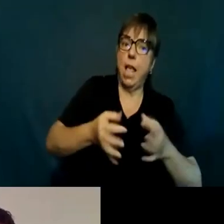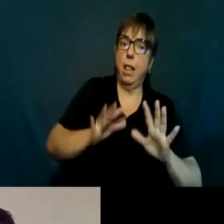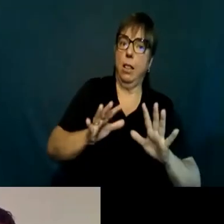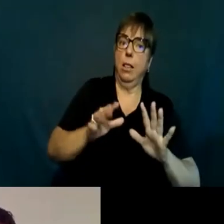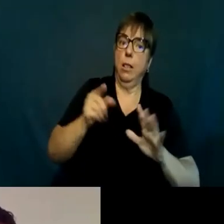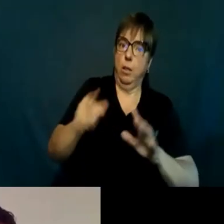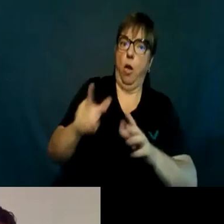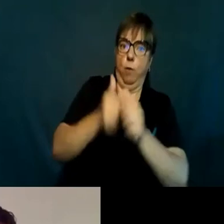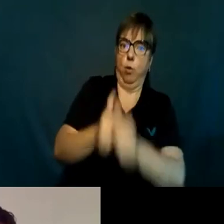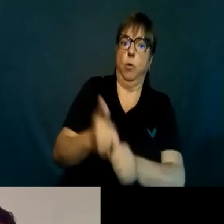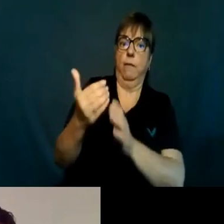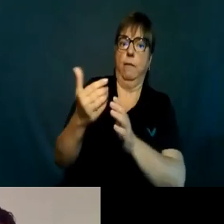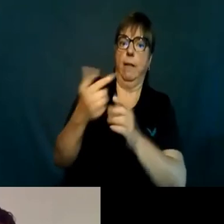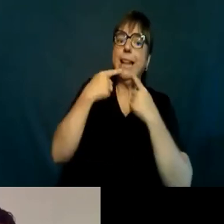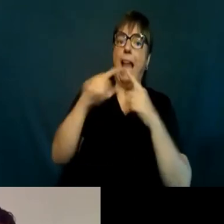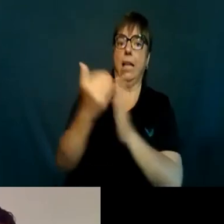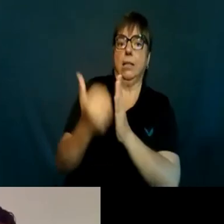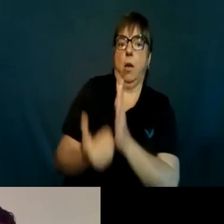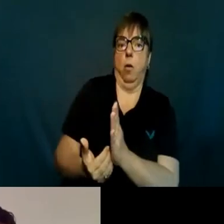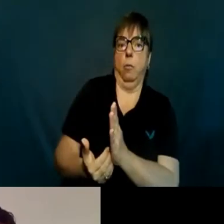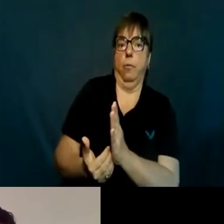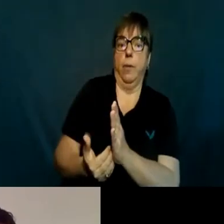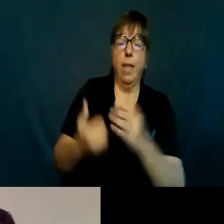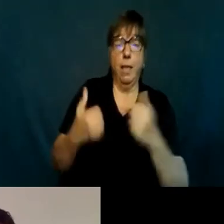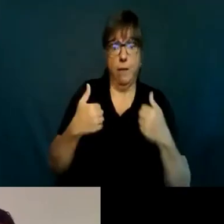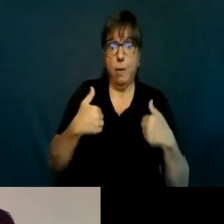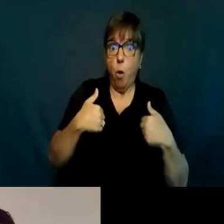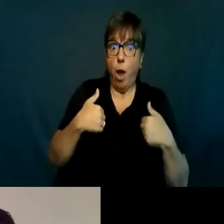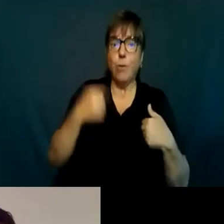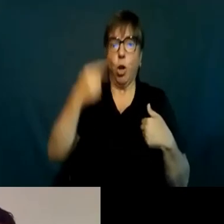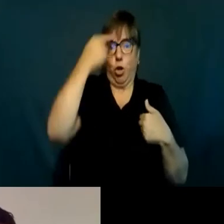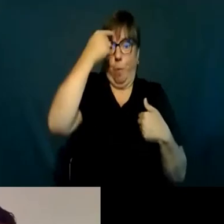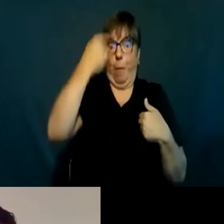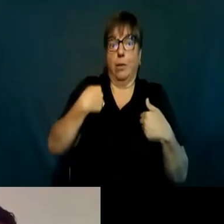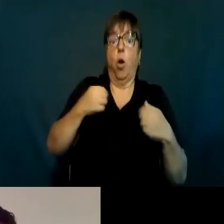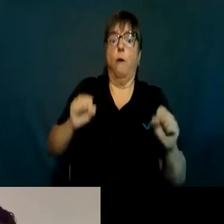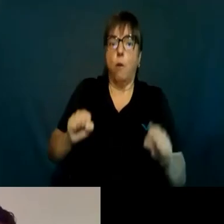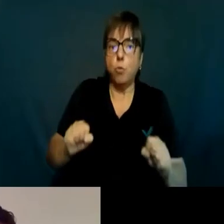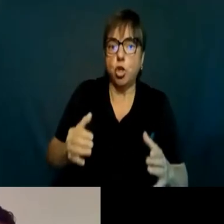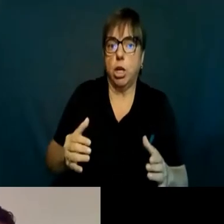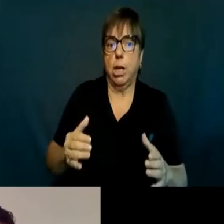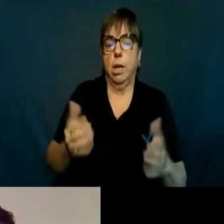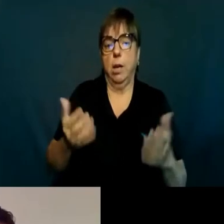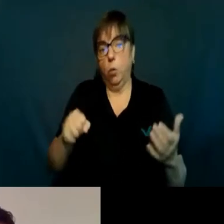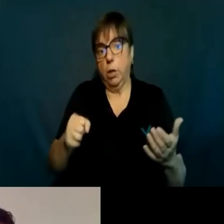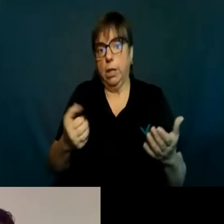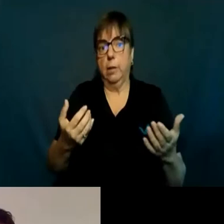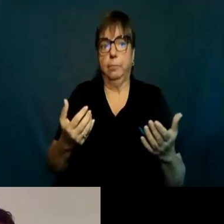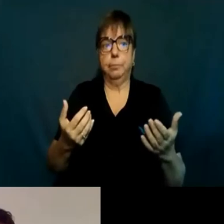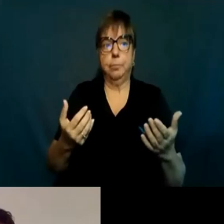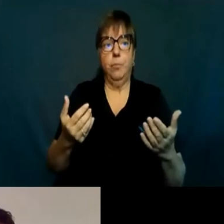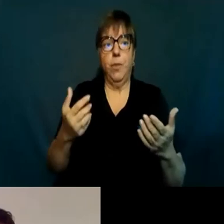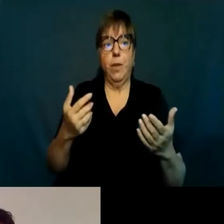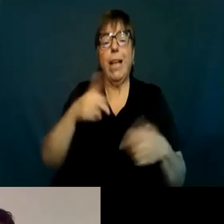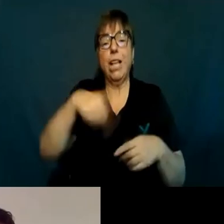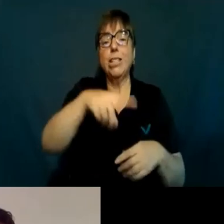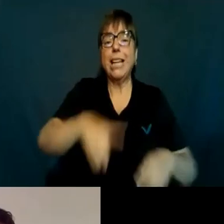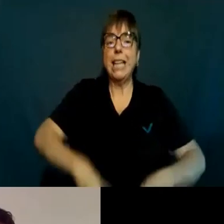Donc, je m'attends à ce qu'on bouge rapidement là-dessus. On m'a dit par certains députés qu